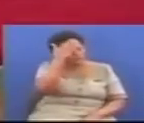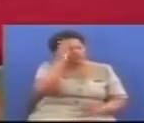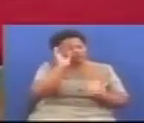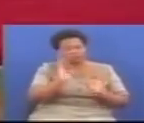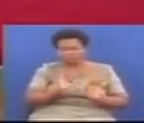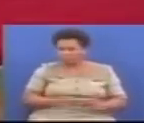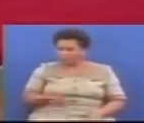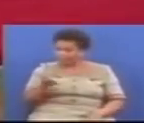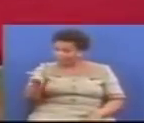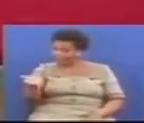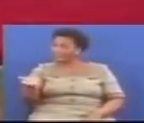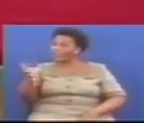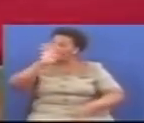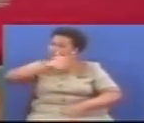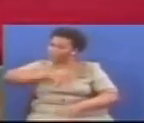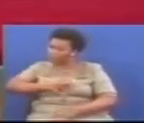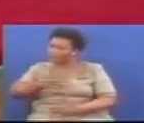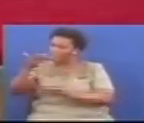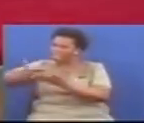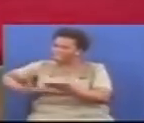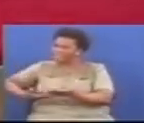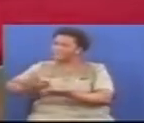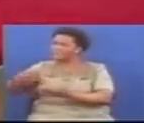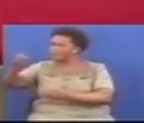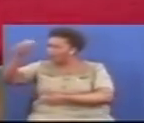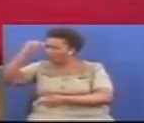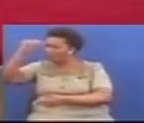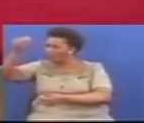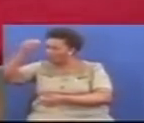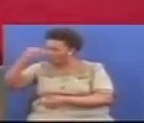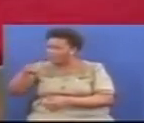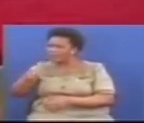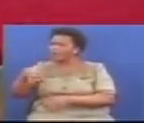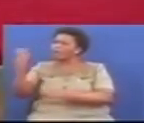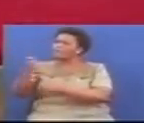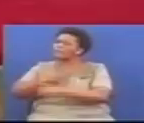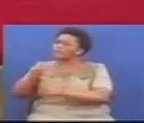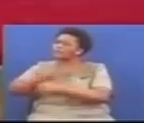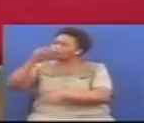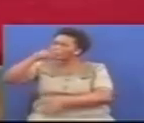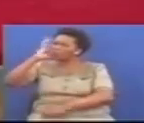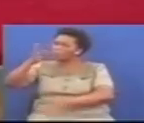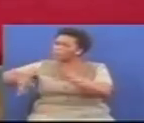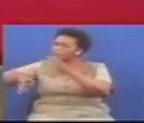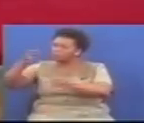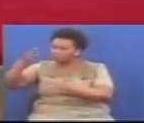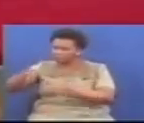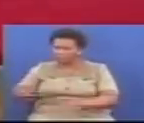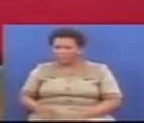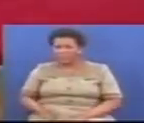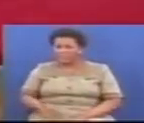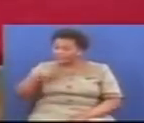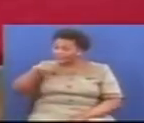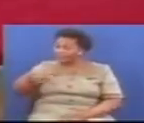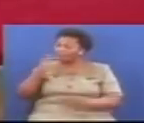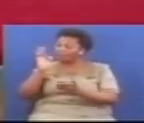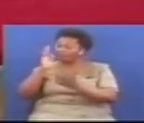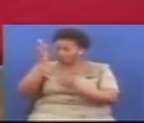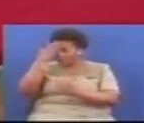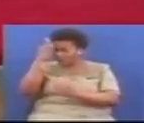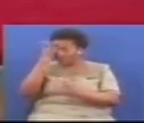waajiriwa, wanaombwa na vyeti, wana qualify, na hawa ni watumishi wa wananchi ambao wameshaguliwa na wananchi wale, na wanafanya kazi nzuri kama tulivyosema. Swali la